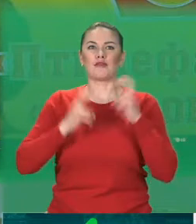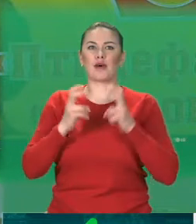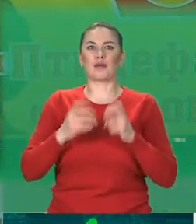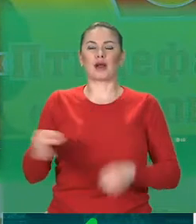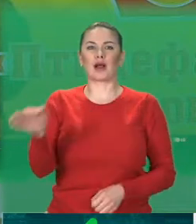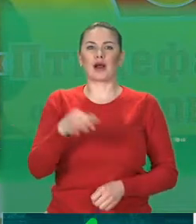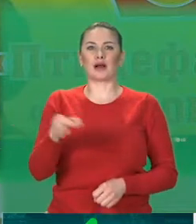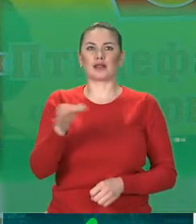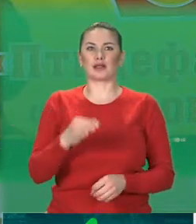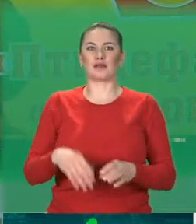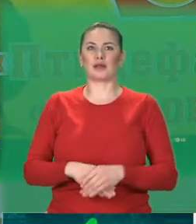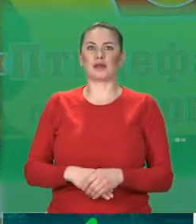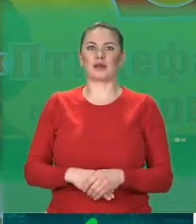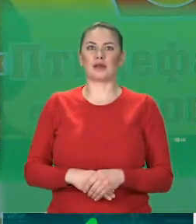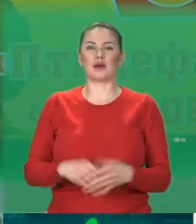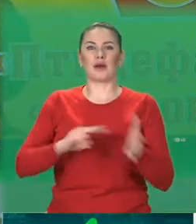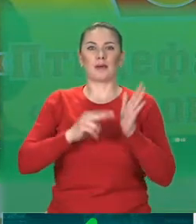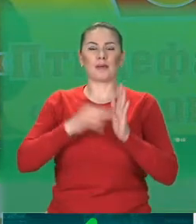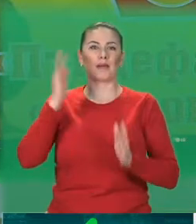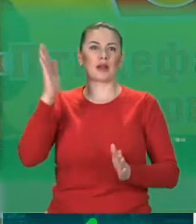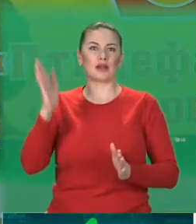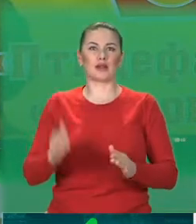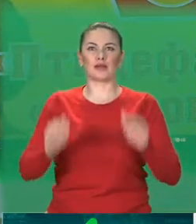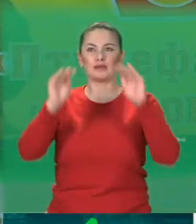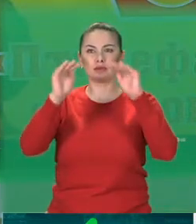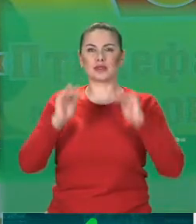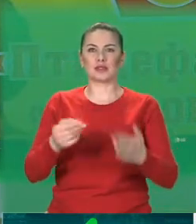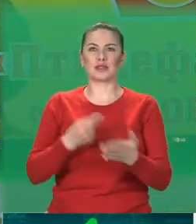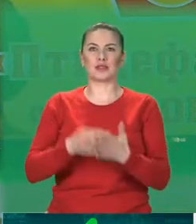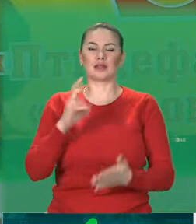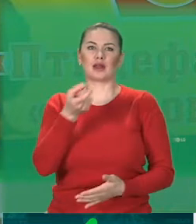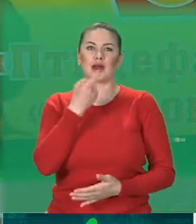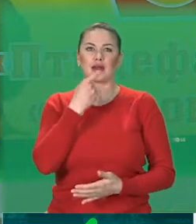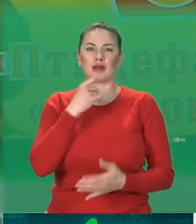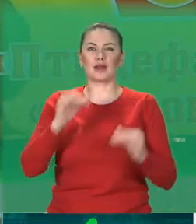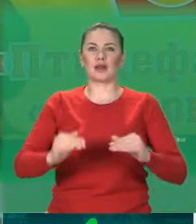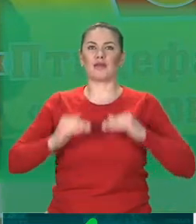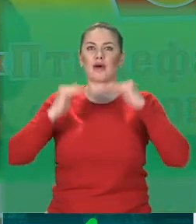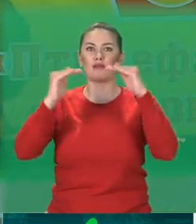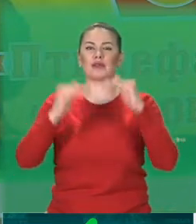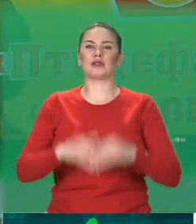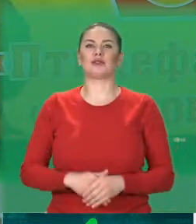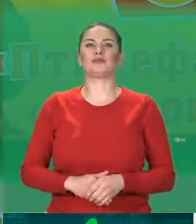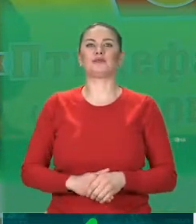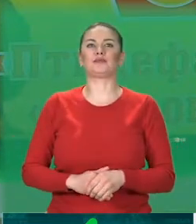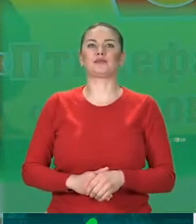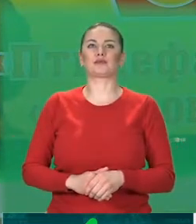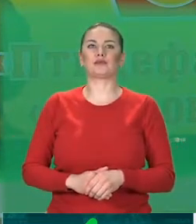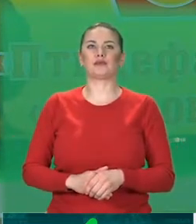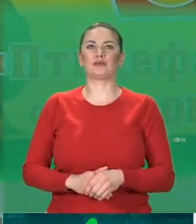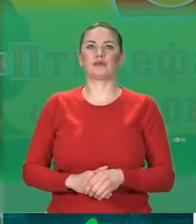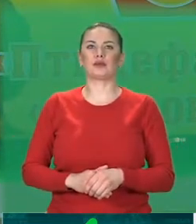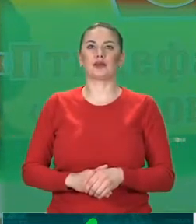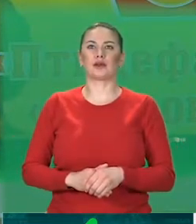режим работы. Учреждение планирует снизить себестоимость продукции и повысить производительность труда. В этом помогают приглашенные специалисты с